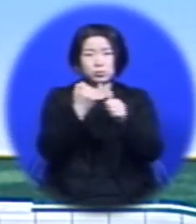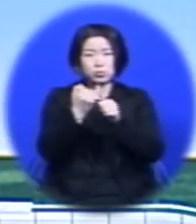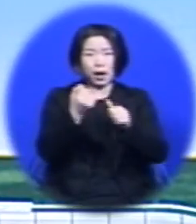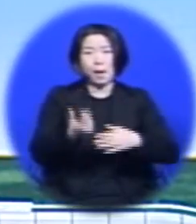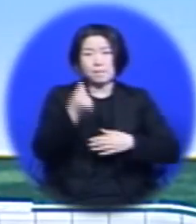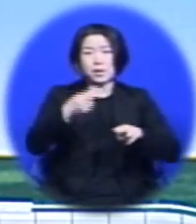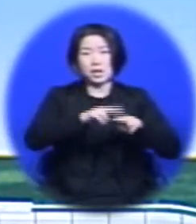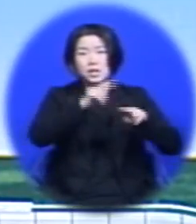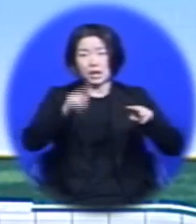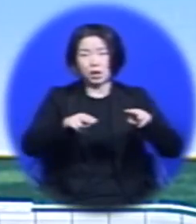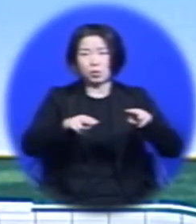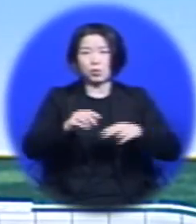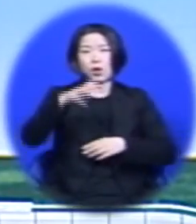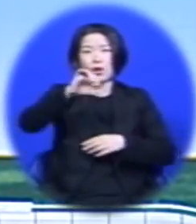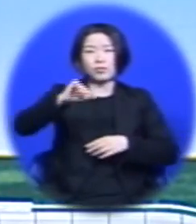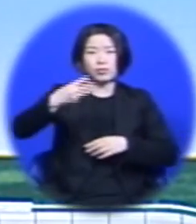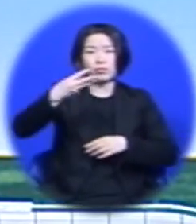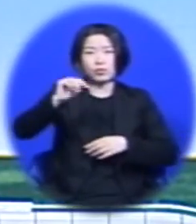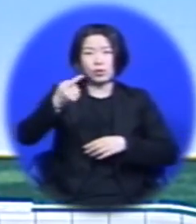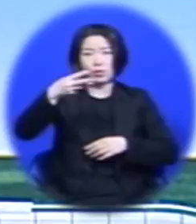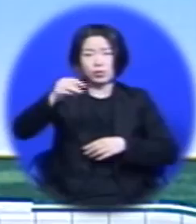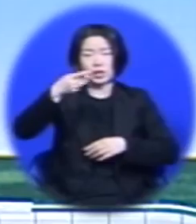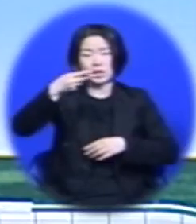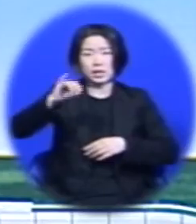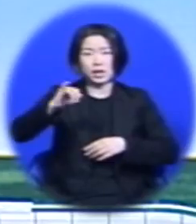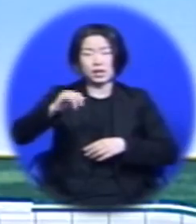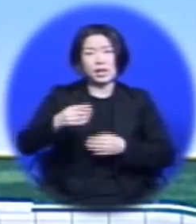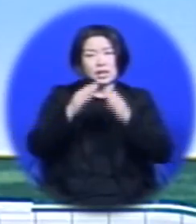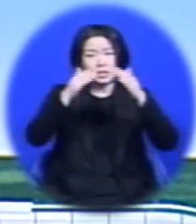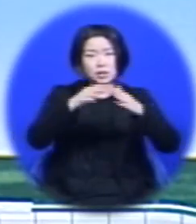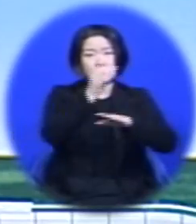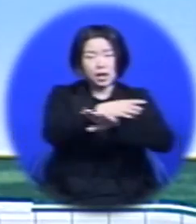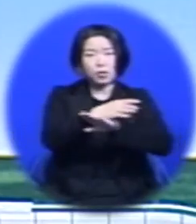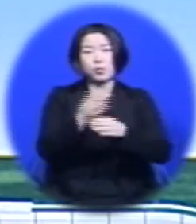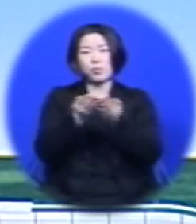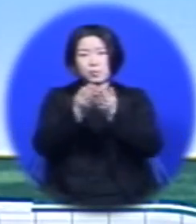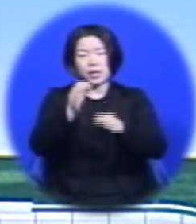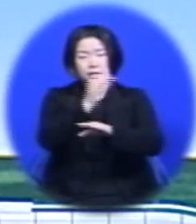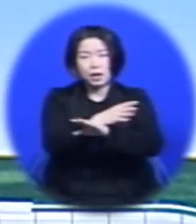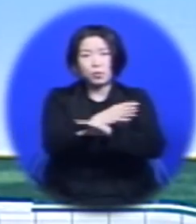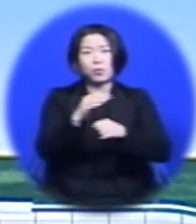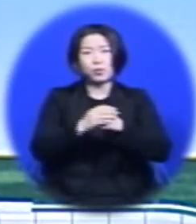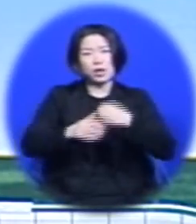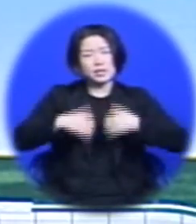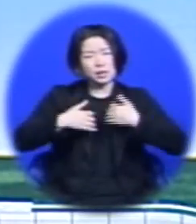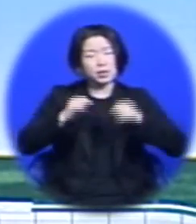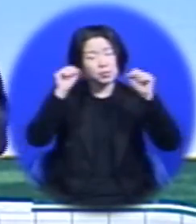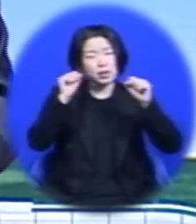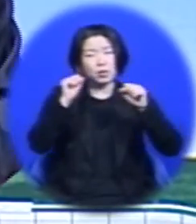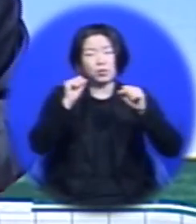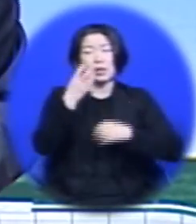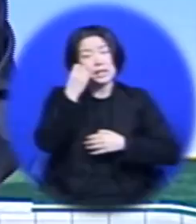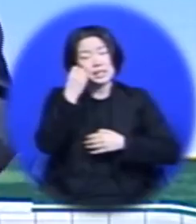집을 사고 거기에 뽀 틀어 사고 그리고 소프트 볼을 즐기면서 그러면서 희귀한 조개껍질을 모으는 그런